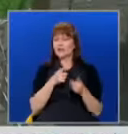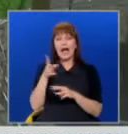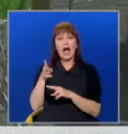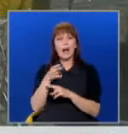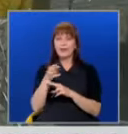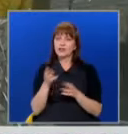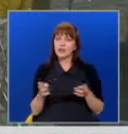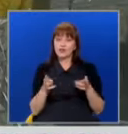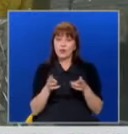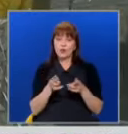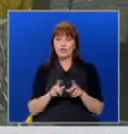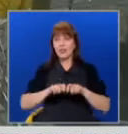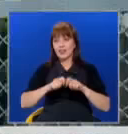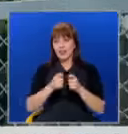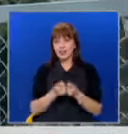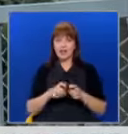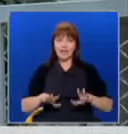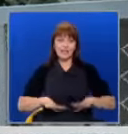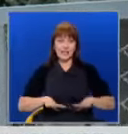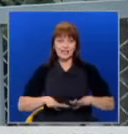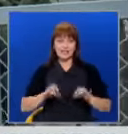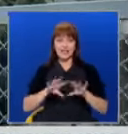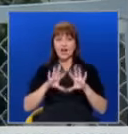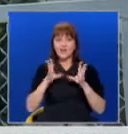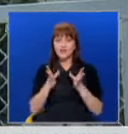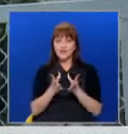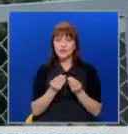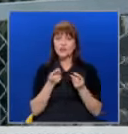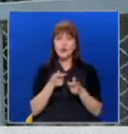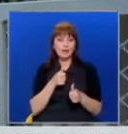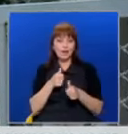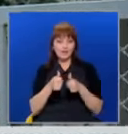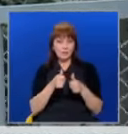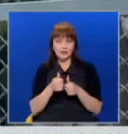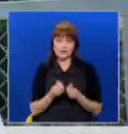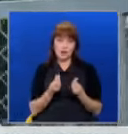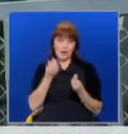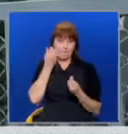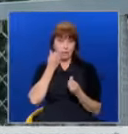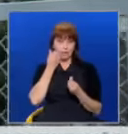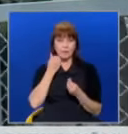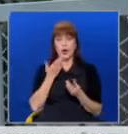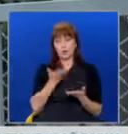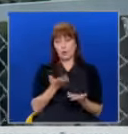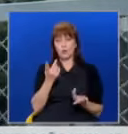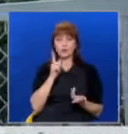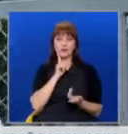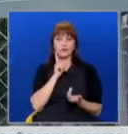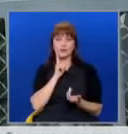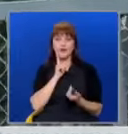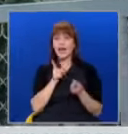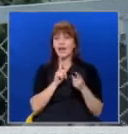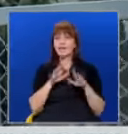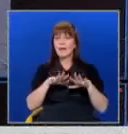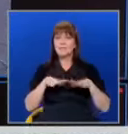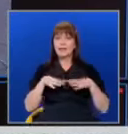ще ограничат нарушителите в градска среда. Според мен всичко, което е механизирано, е много по-добре, отколкото човека, тъй като не приема